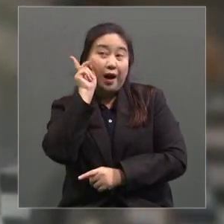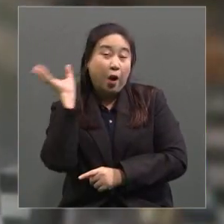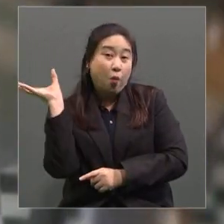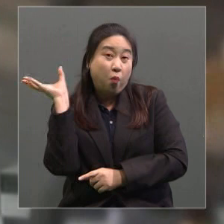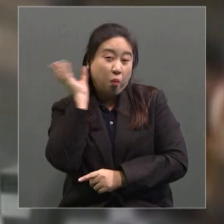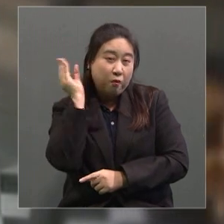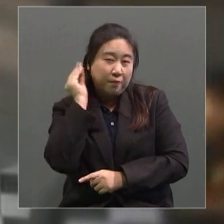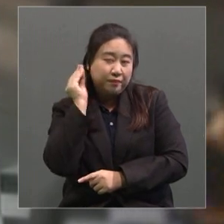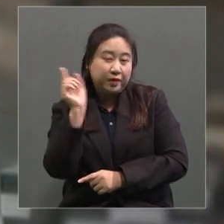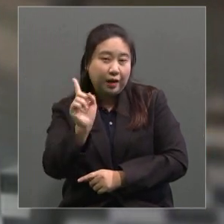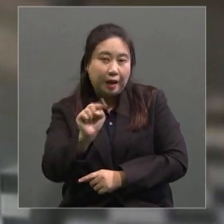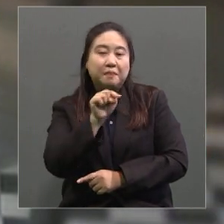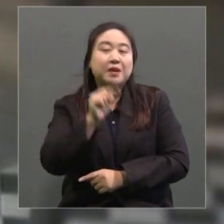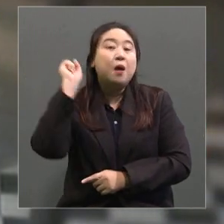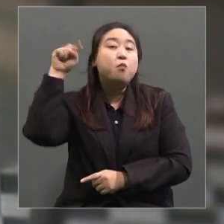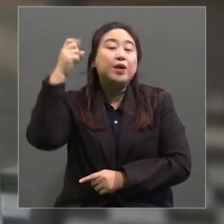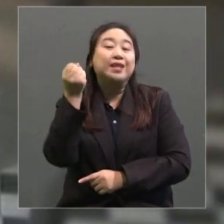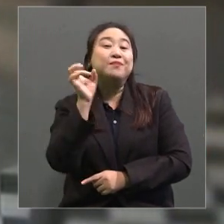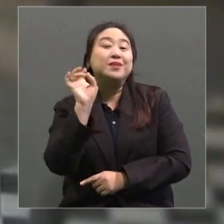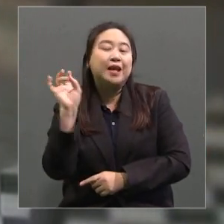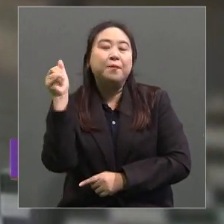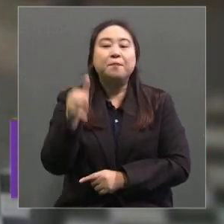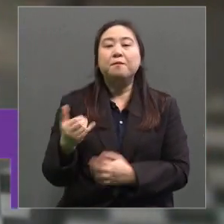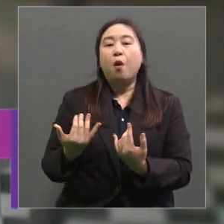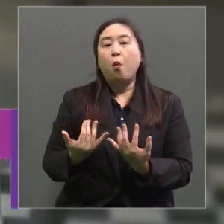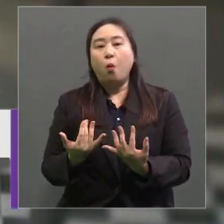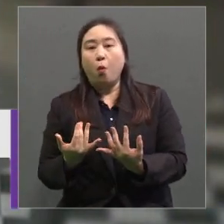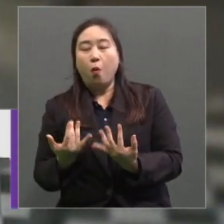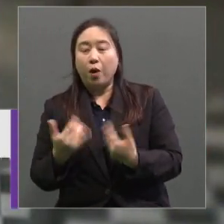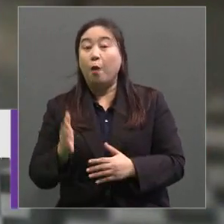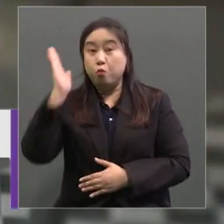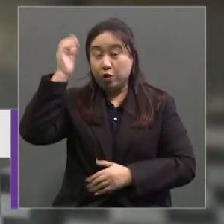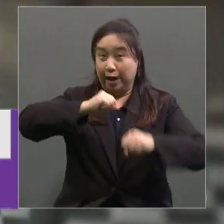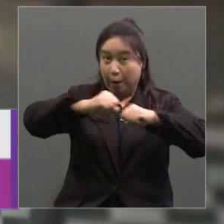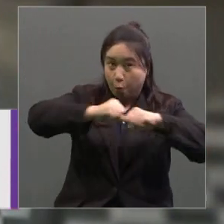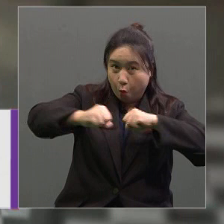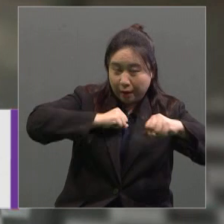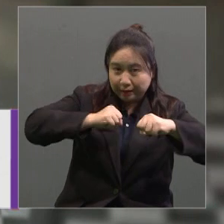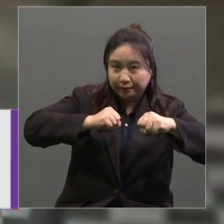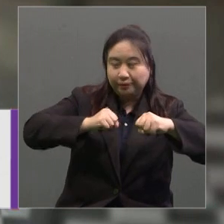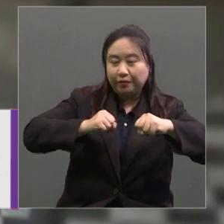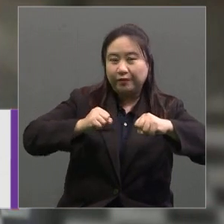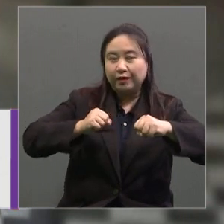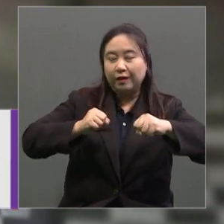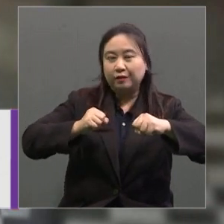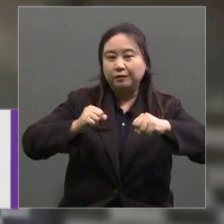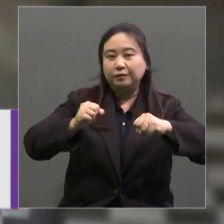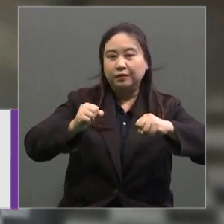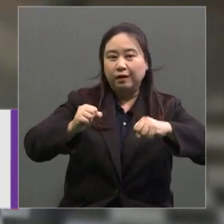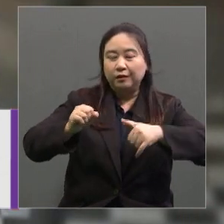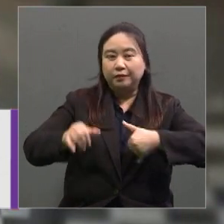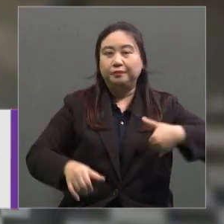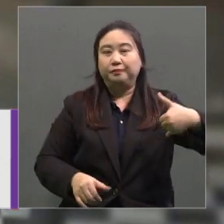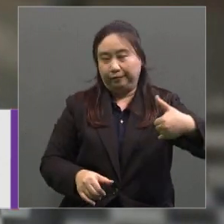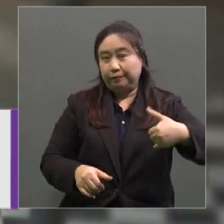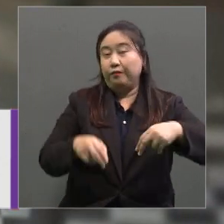มาเนี่ยคือเป็นภาพที่เขาบอกว่าก็มีน้องเยาวชนที่มารอแล้วก็มีคุณสมรักเนี่ยมา ตามออกมา ไป อยู่ตรงข้างหน้าแล้ว